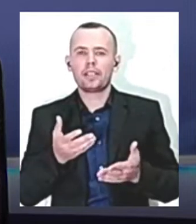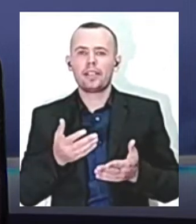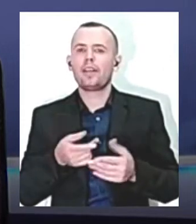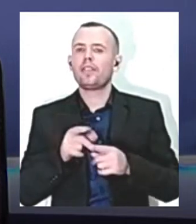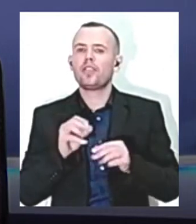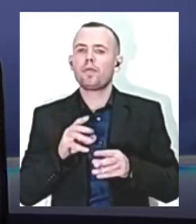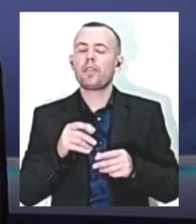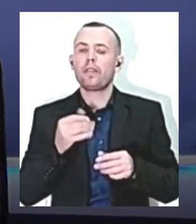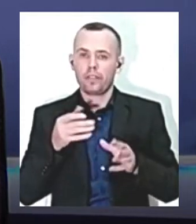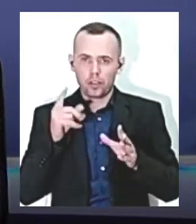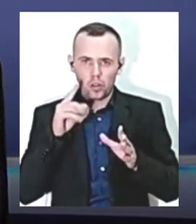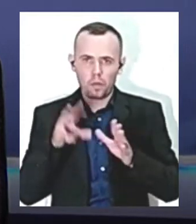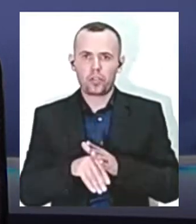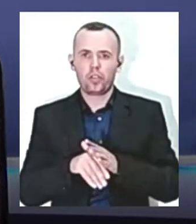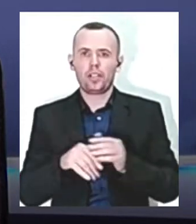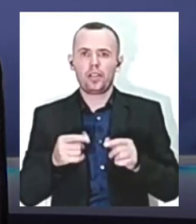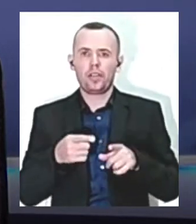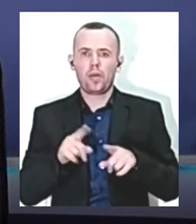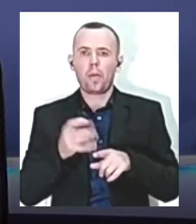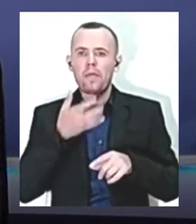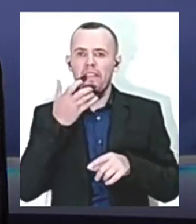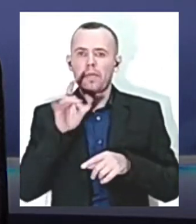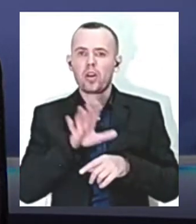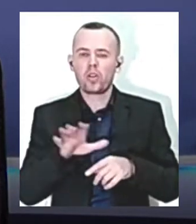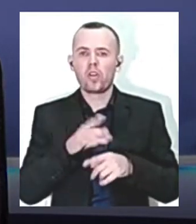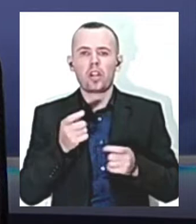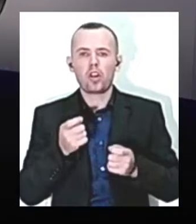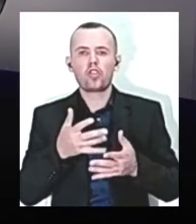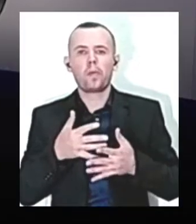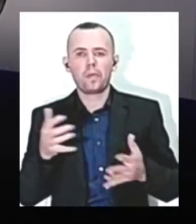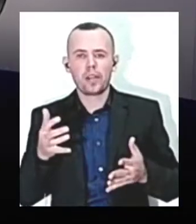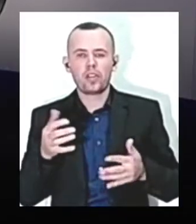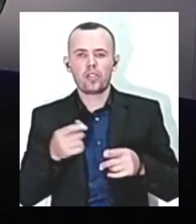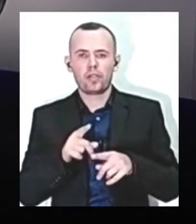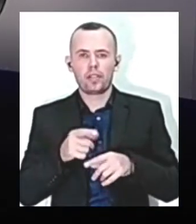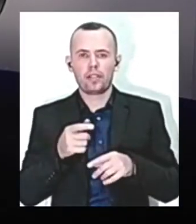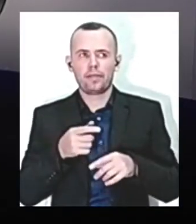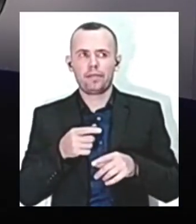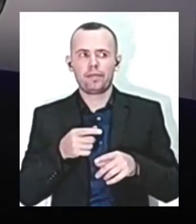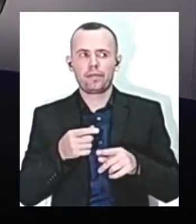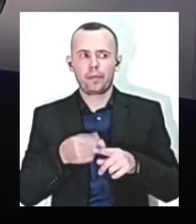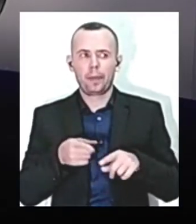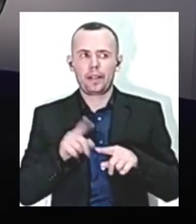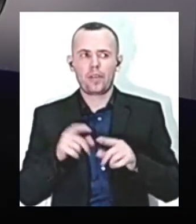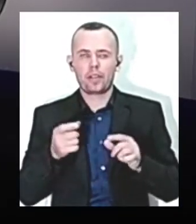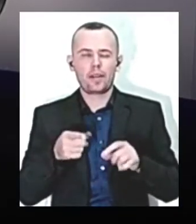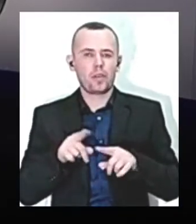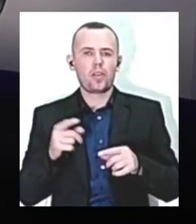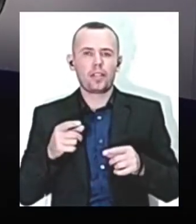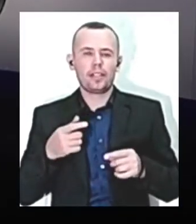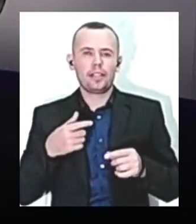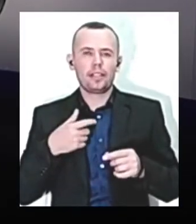в Південному регіоні, так, трошки більше є прихильників свободи. І це добре, тому що врешті-решт свобода потім визначає